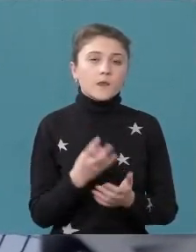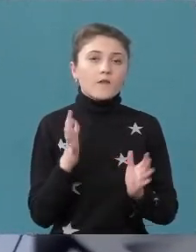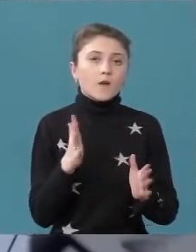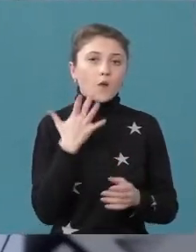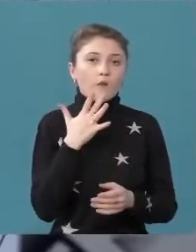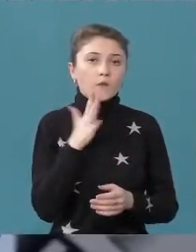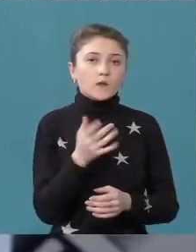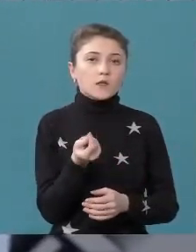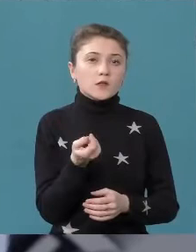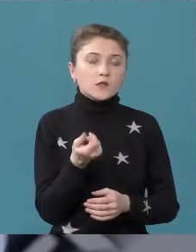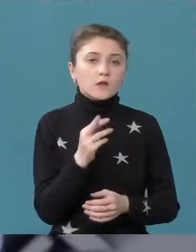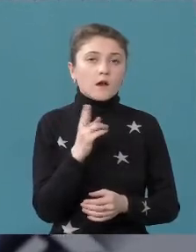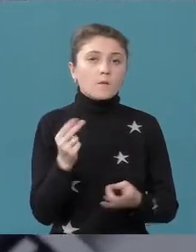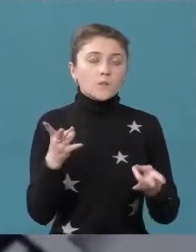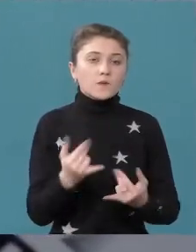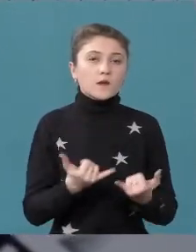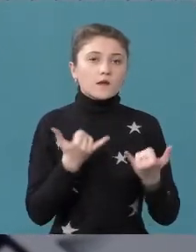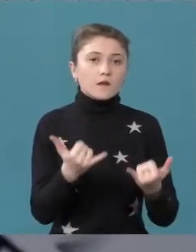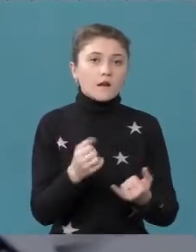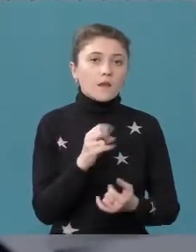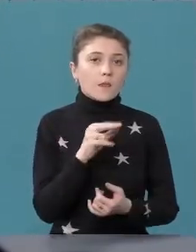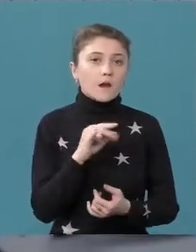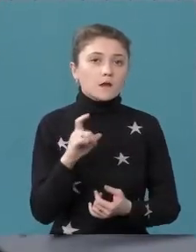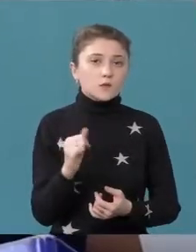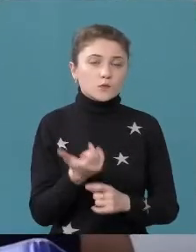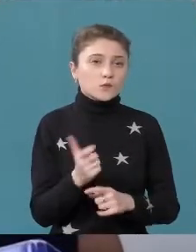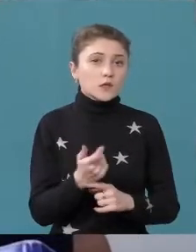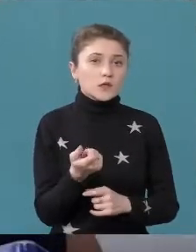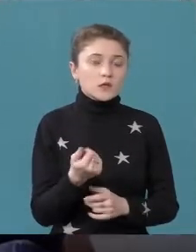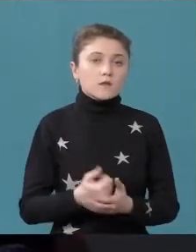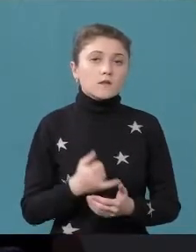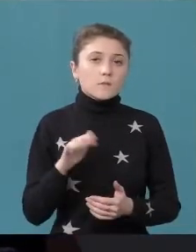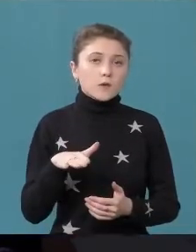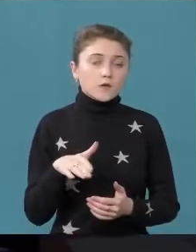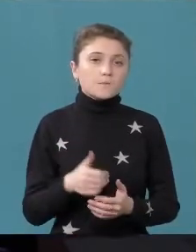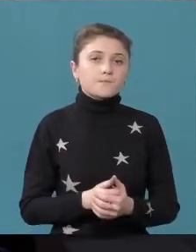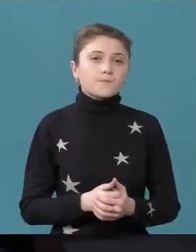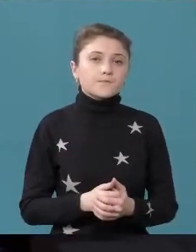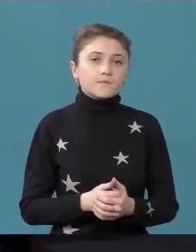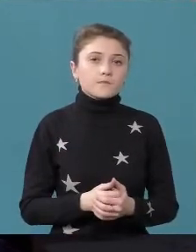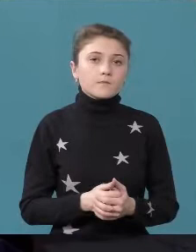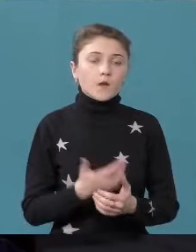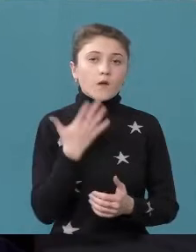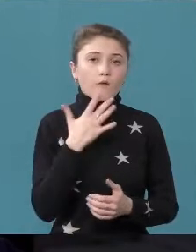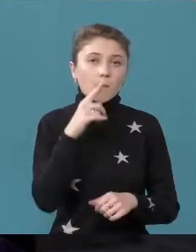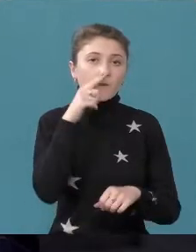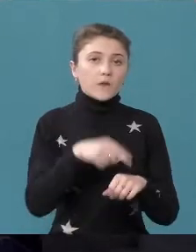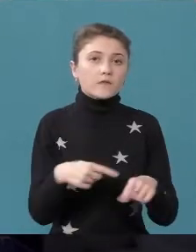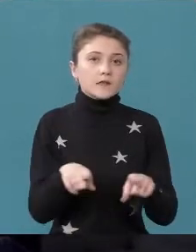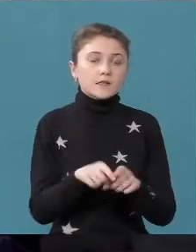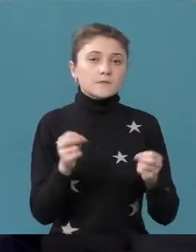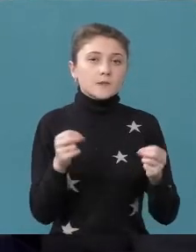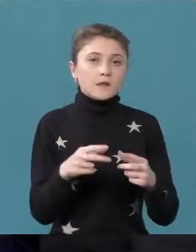крові, яка потрібна для аналізу, зовсім маленька. І потім шляхом того, що кров потрапляє в такий капіляр, на